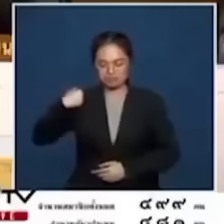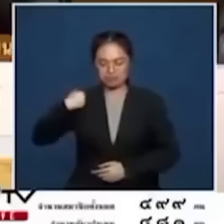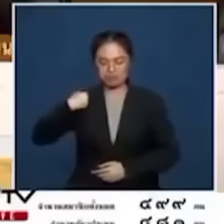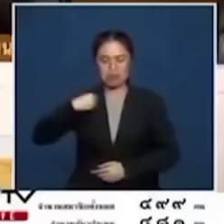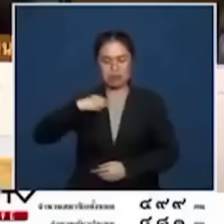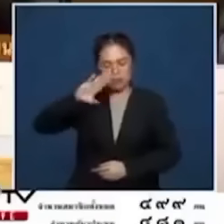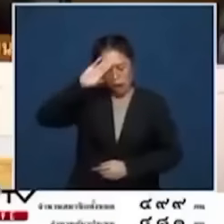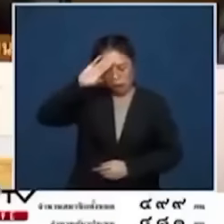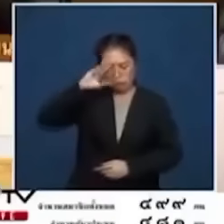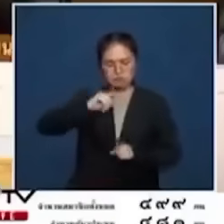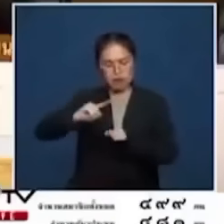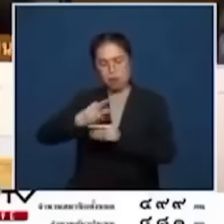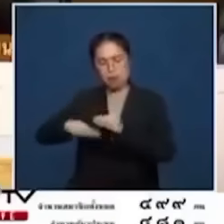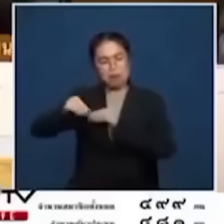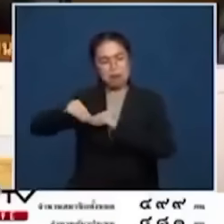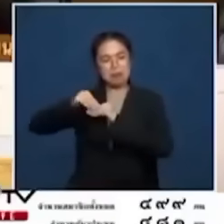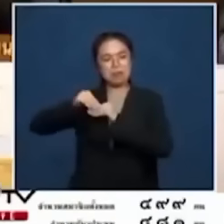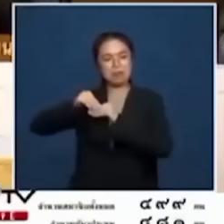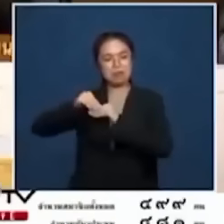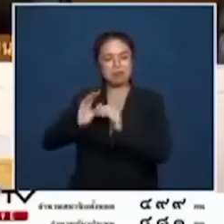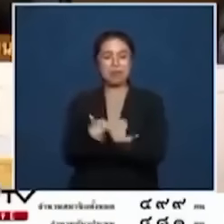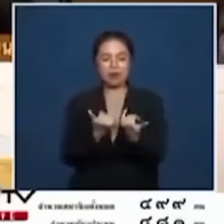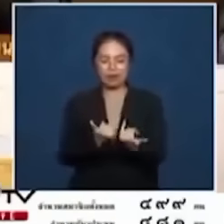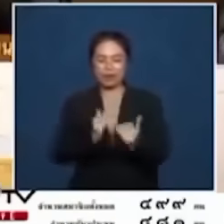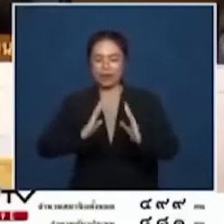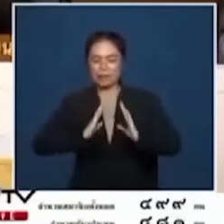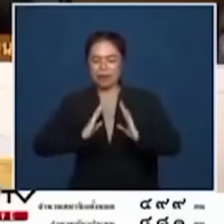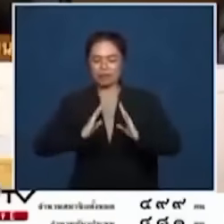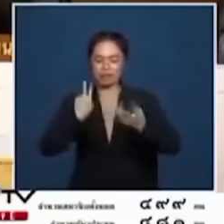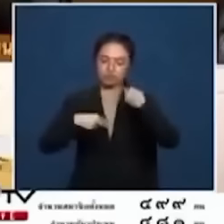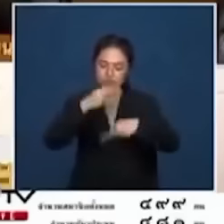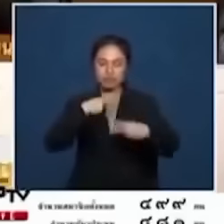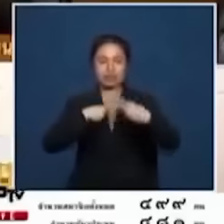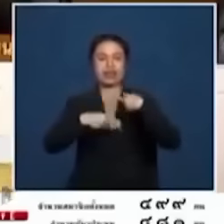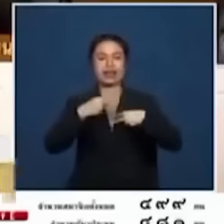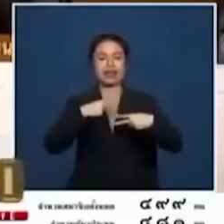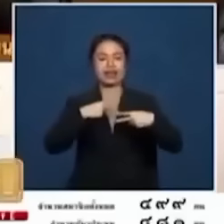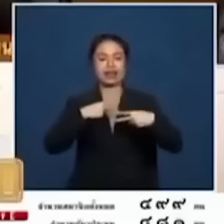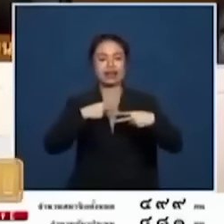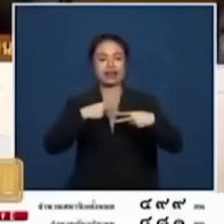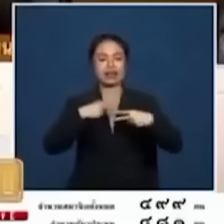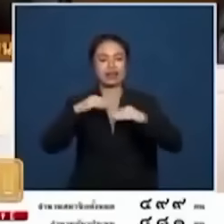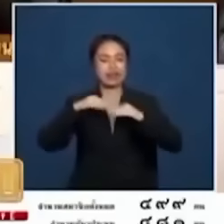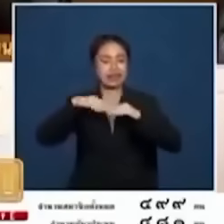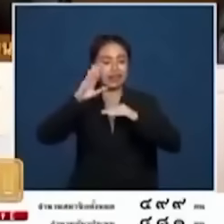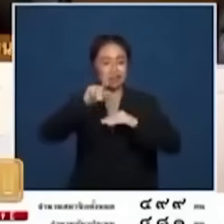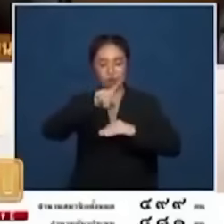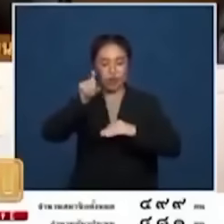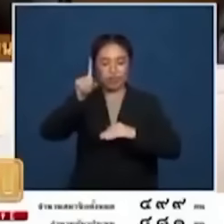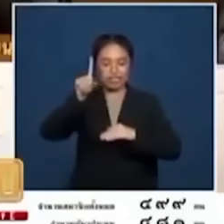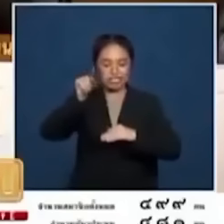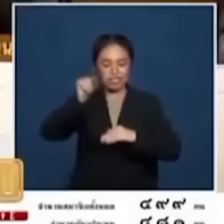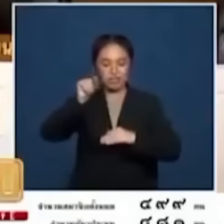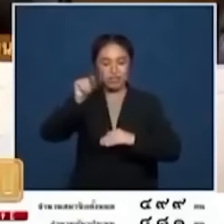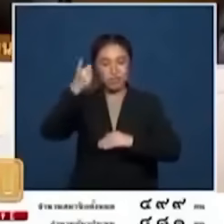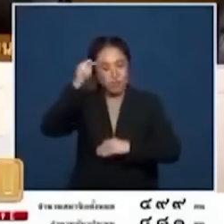กับคุมตัวอยู่ในคฤหาสน์หรือในห้องสวีทชั้น14สาย